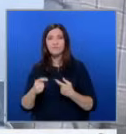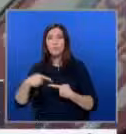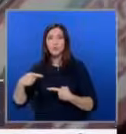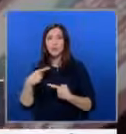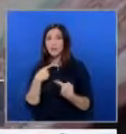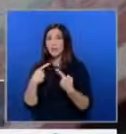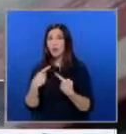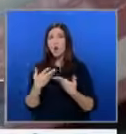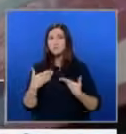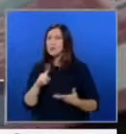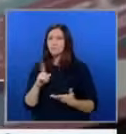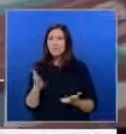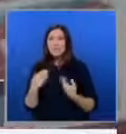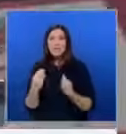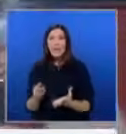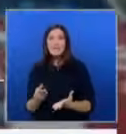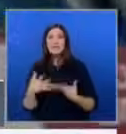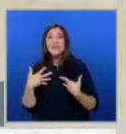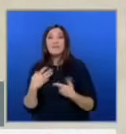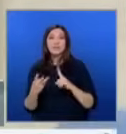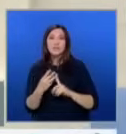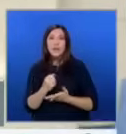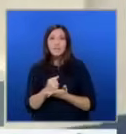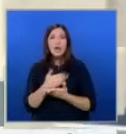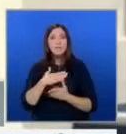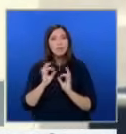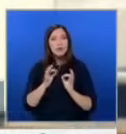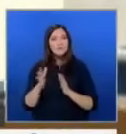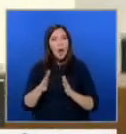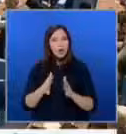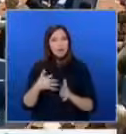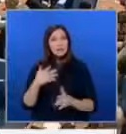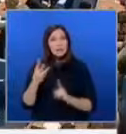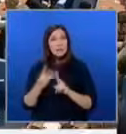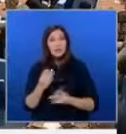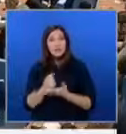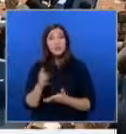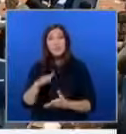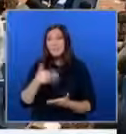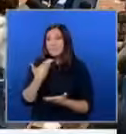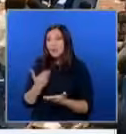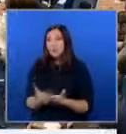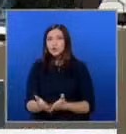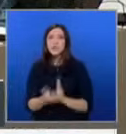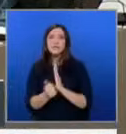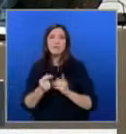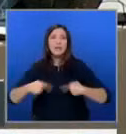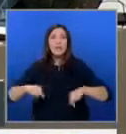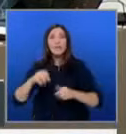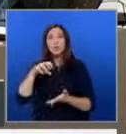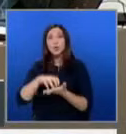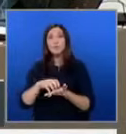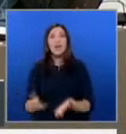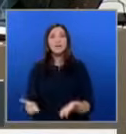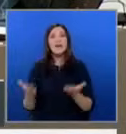процеса на диалог. Ние не сме давали заявка за третия мандат. ИТН искат третия мандат и ще предложат експертен кабинет, а групата